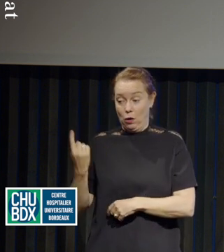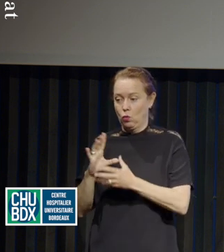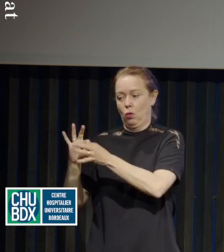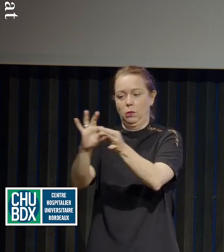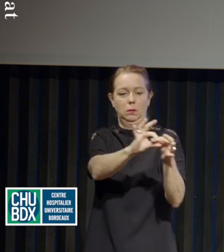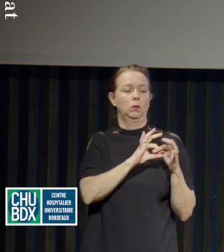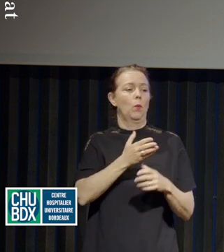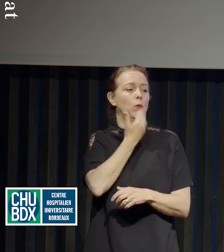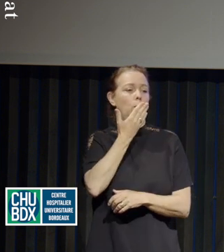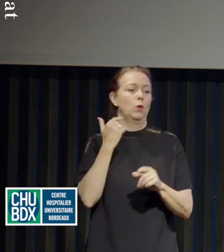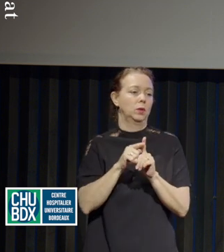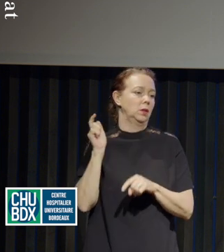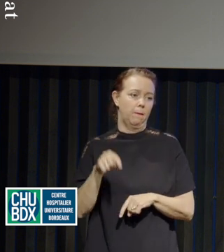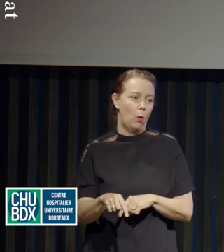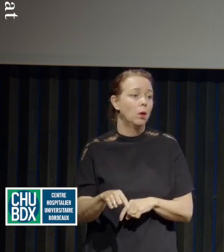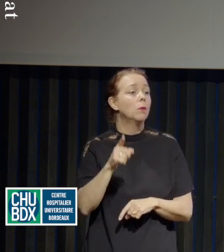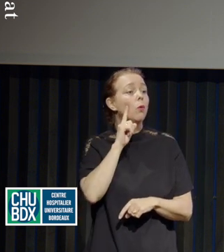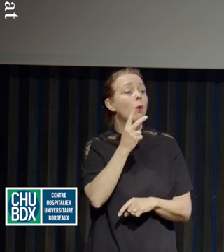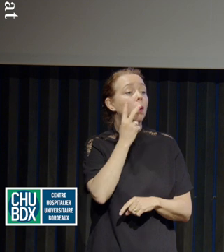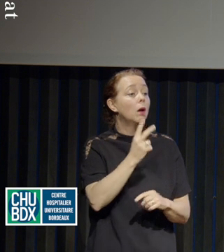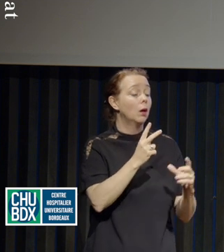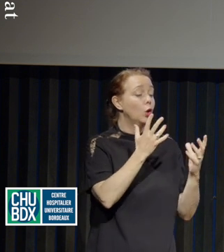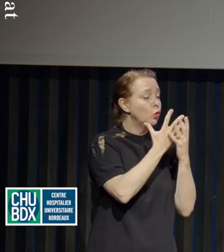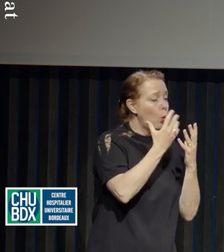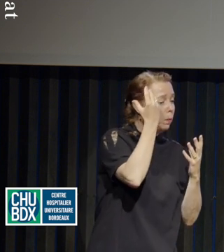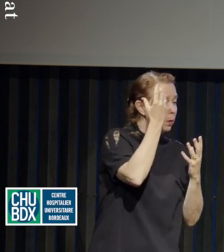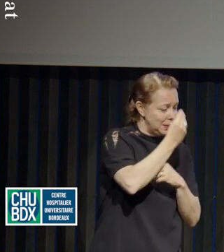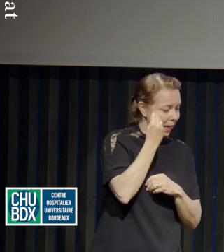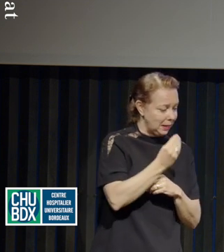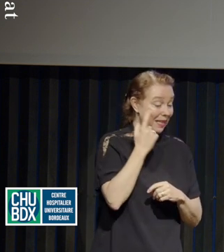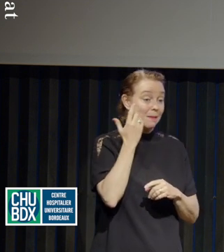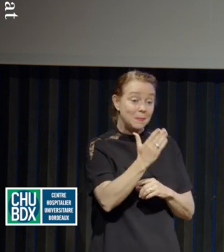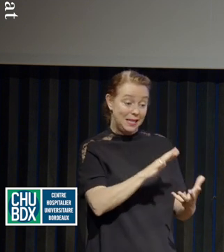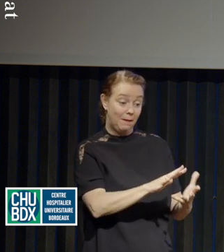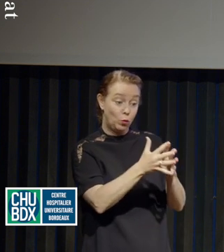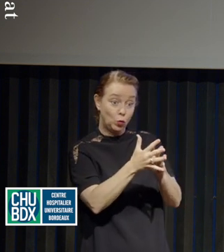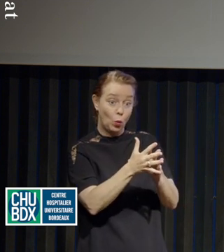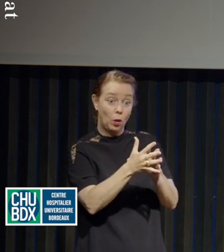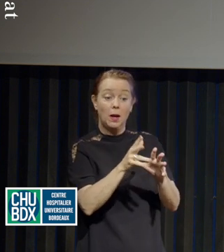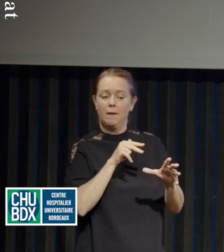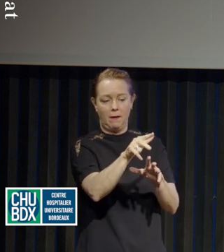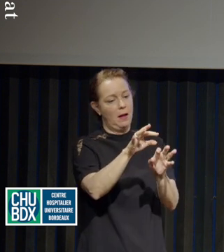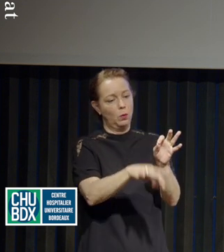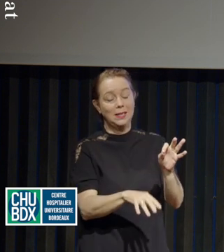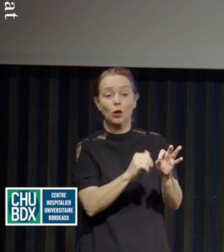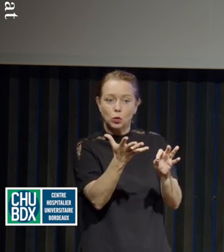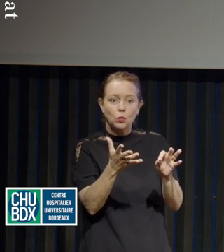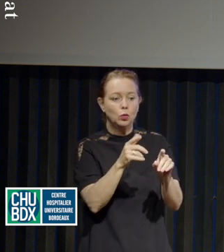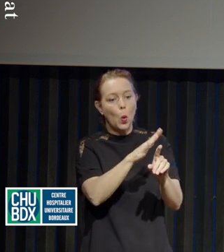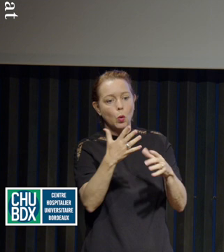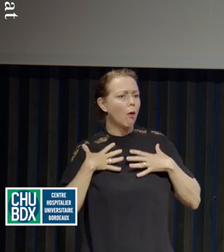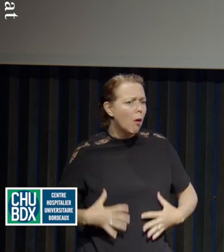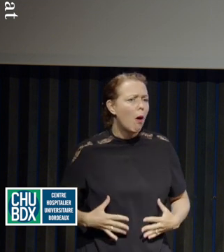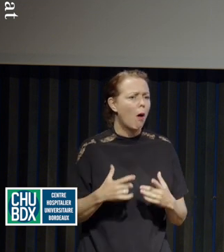puisqu'on a vu également que les troubles psychiatriques, lorsqu'ils évoluent, vont avoir des conséquences dans différents domaines,